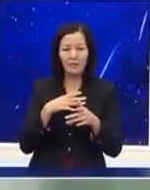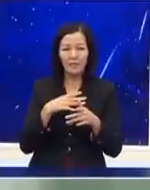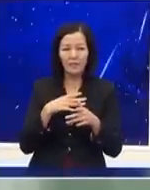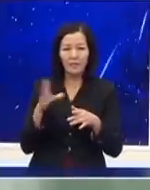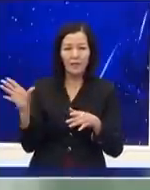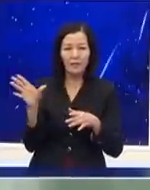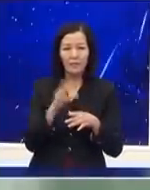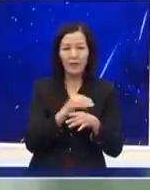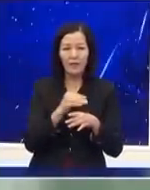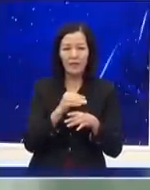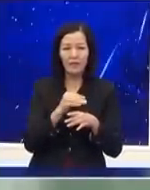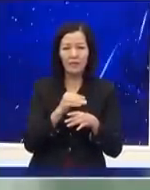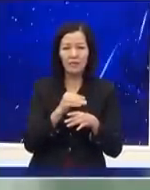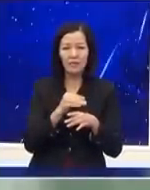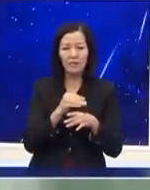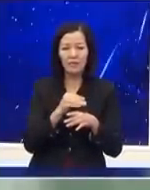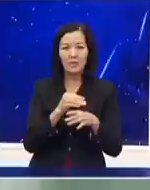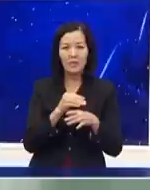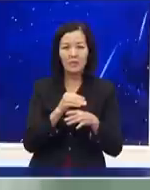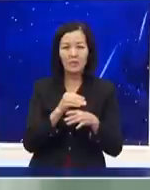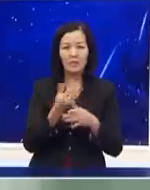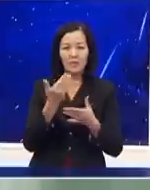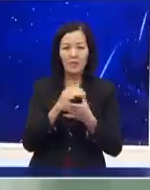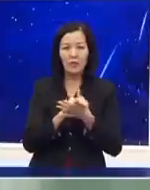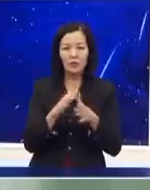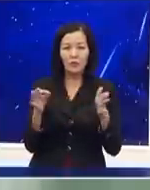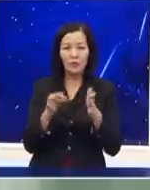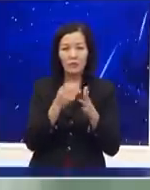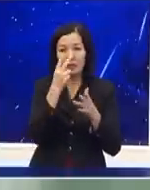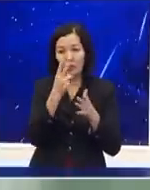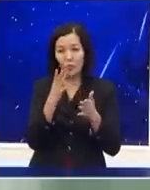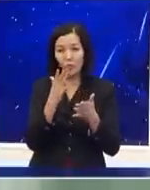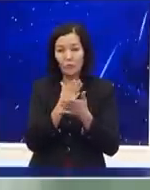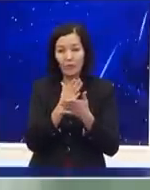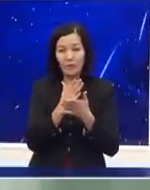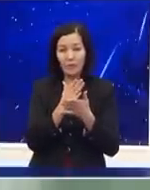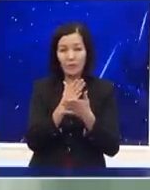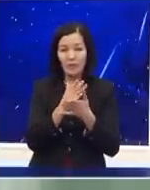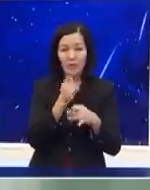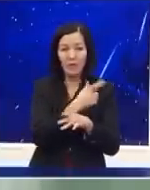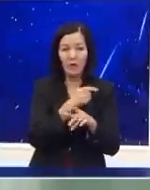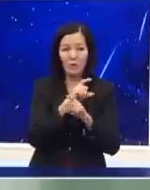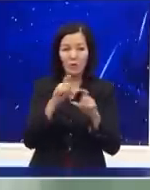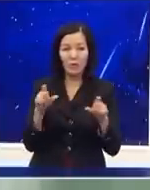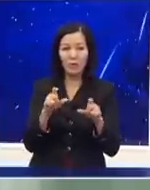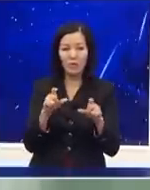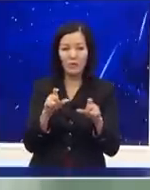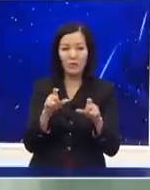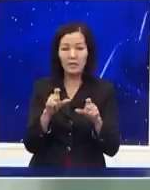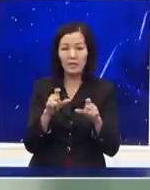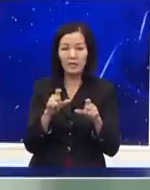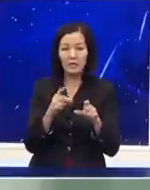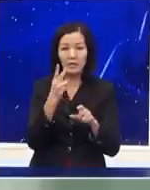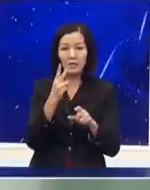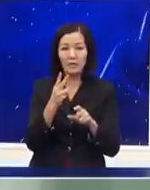бүкіл құрал жабдықтармен танысу мақсатында қарап шыққан кезде ауруханада, яғни